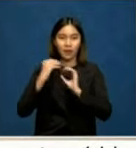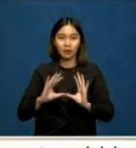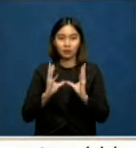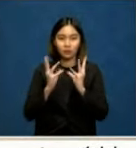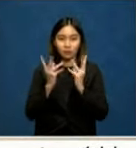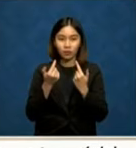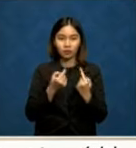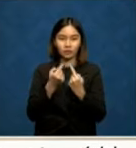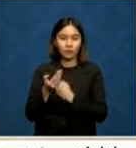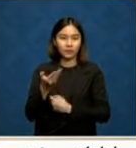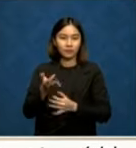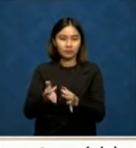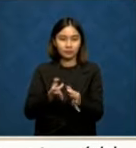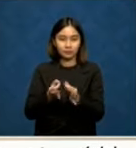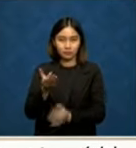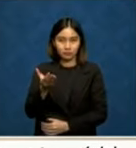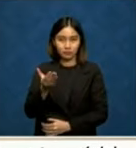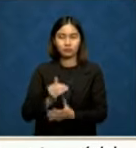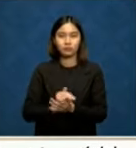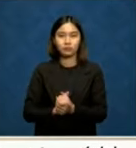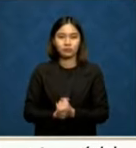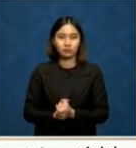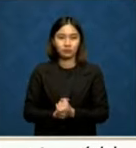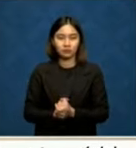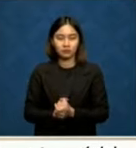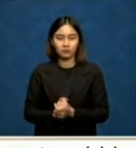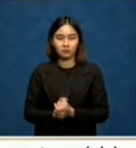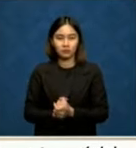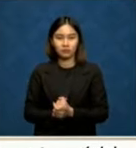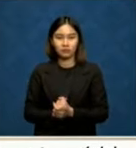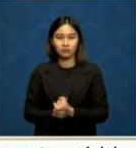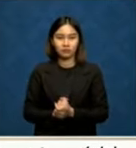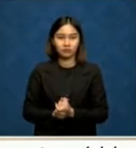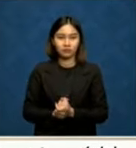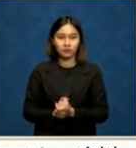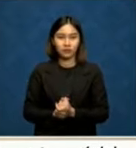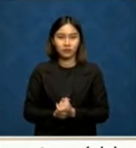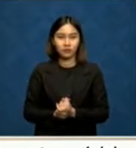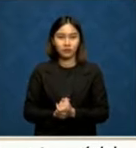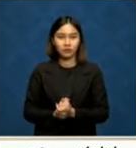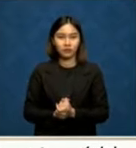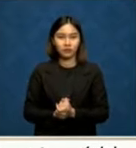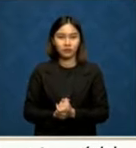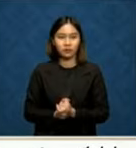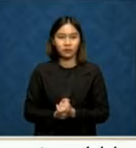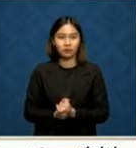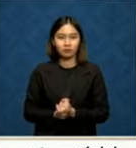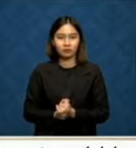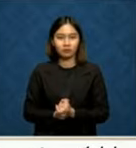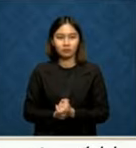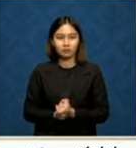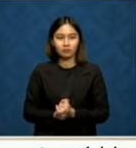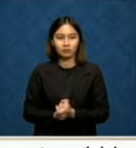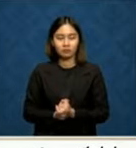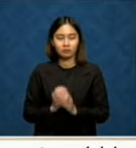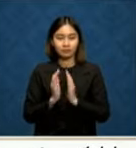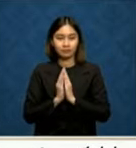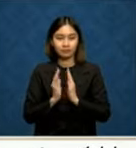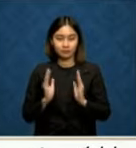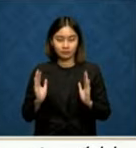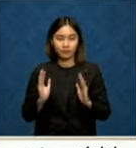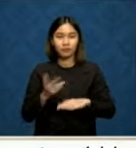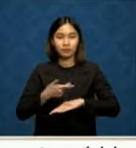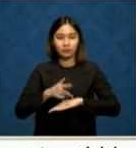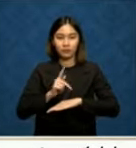คุณคร